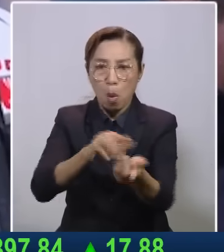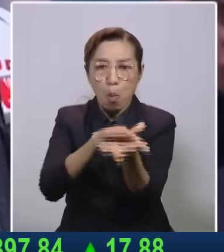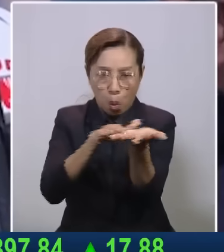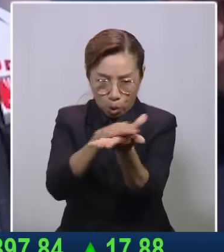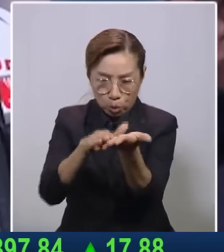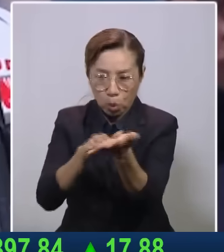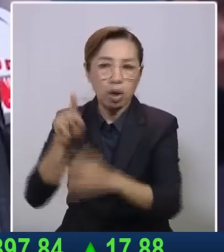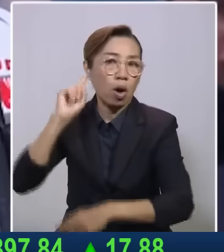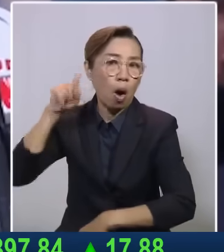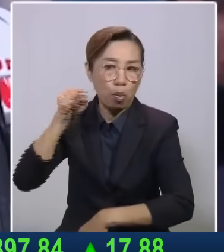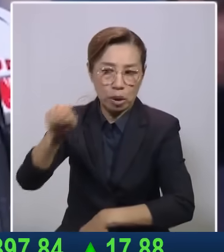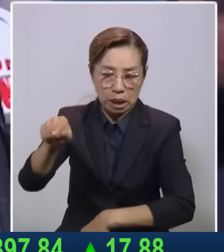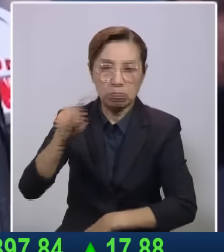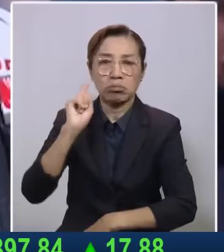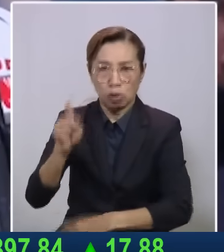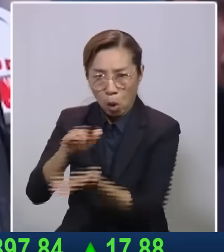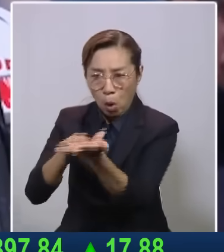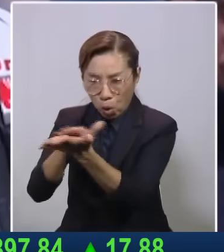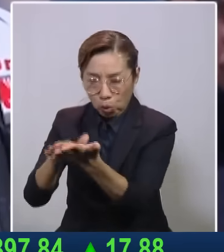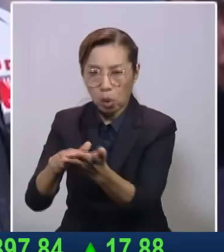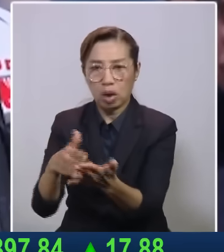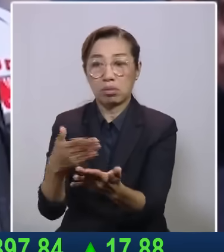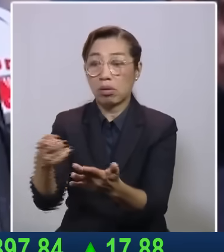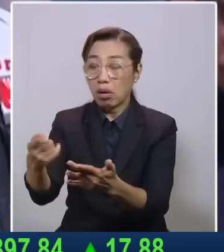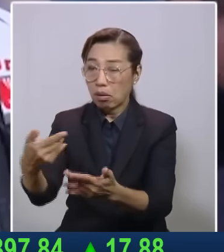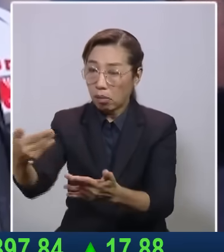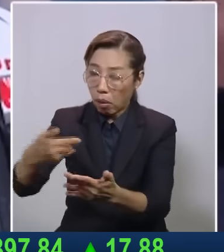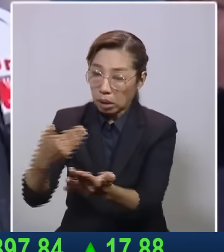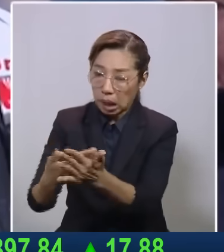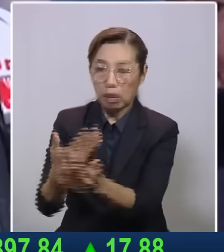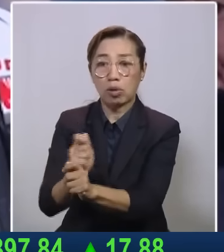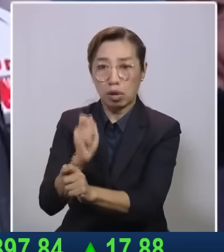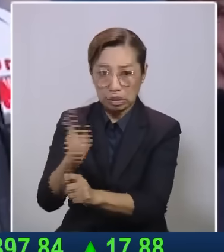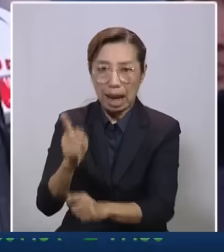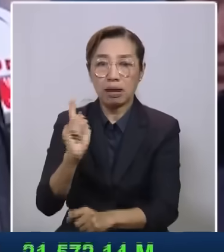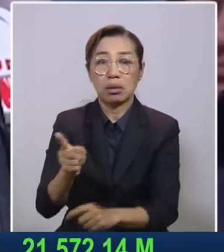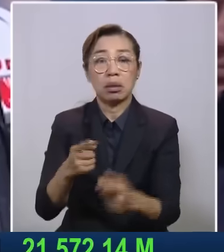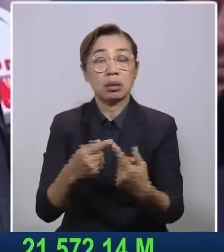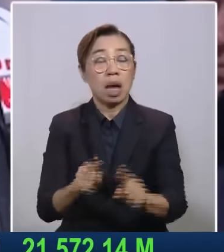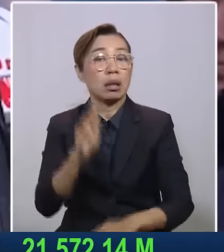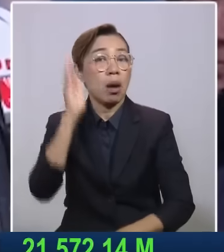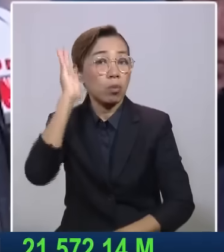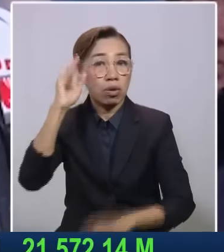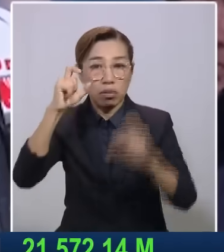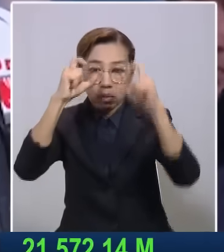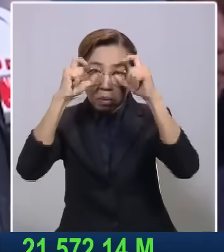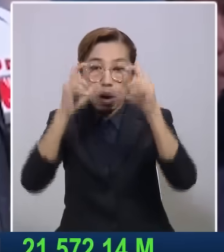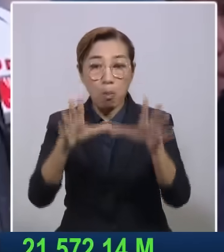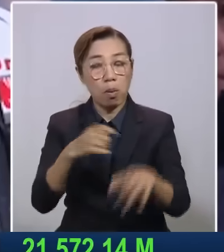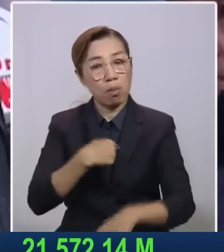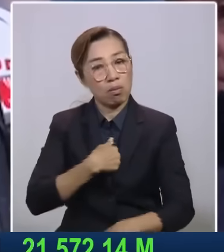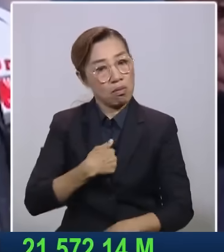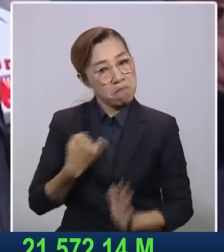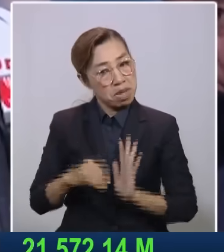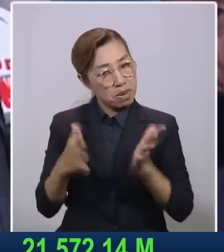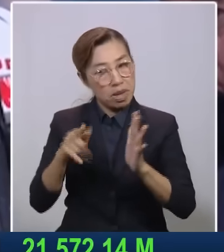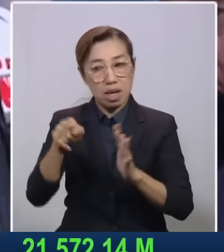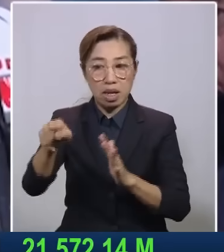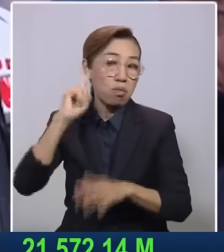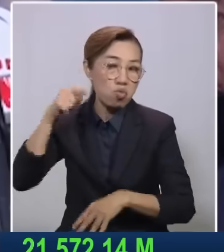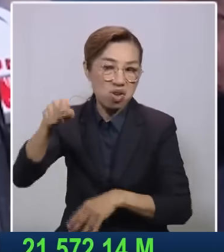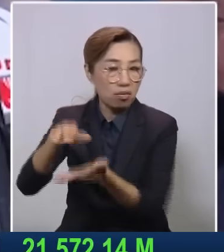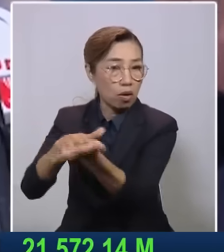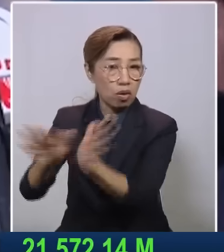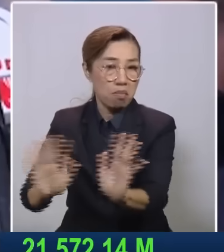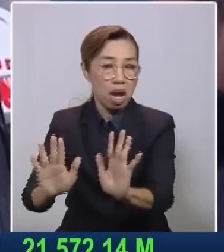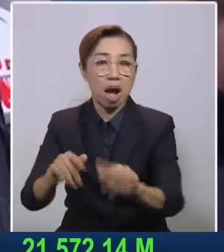เยียวยาตามที่ผู้เสียหายต้องการแต่หากนายชยามพวายืนยันว่าตัวเองไม่ได้ทำผิดไม่ยินดีจะขอโทษผู้เสียหายแล้ว